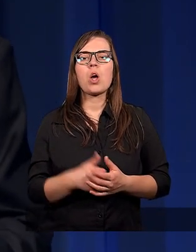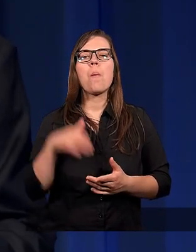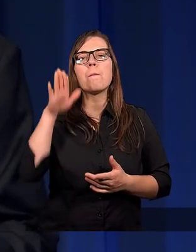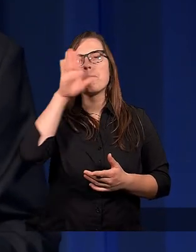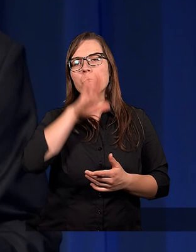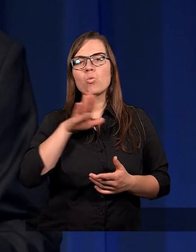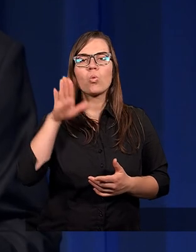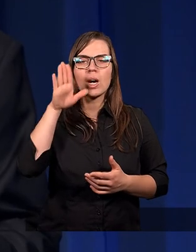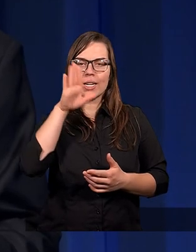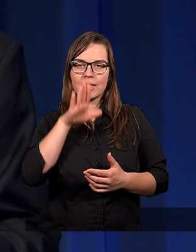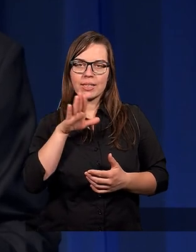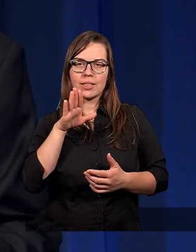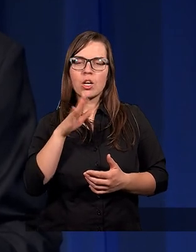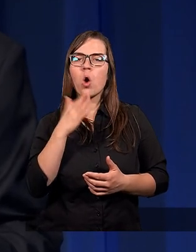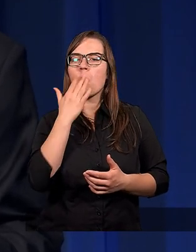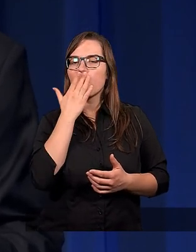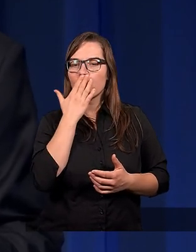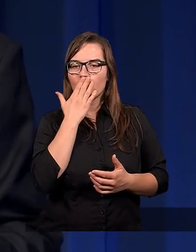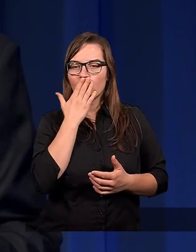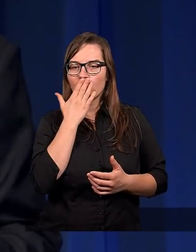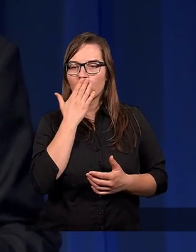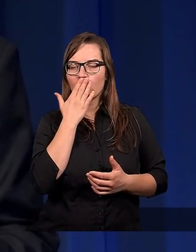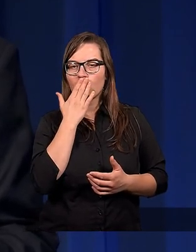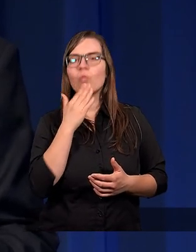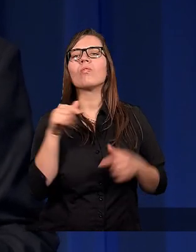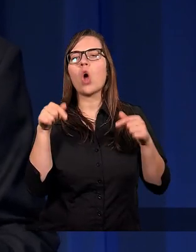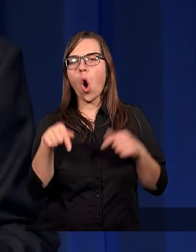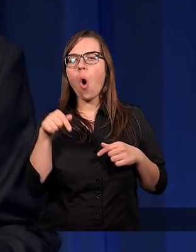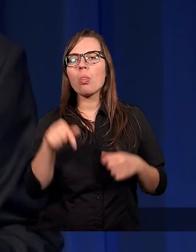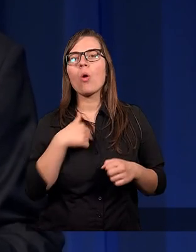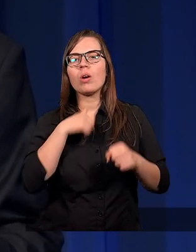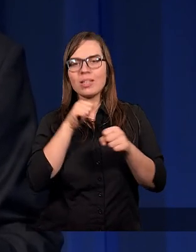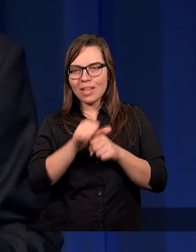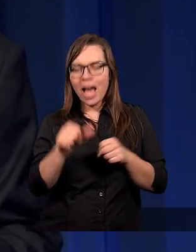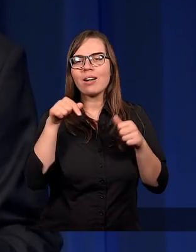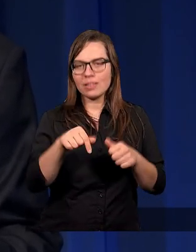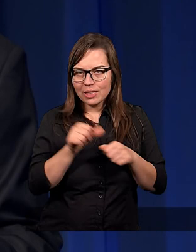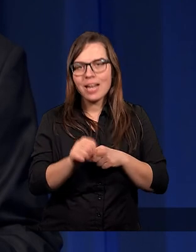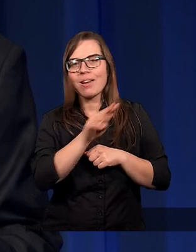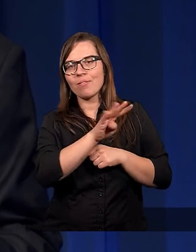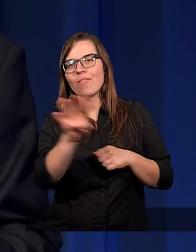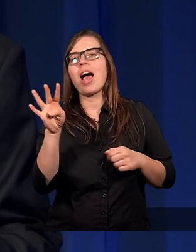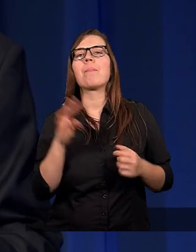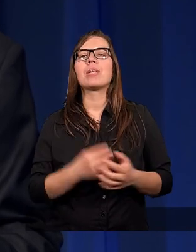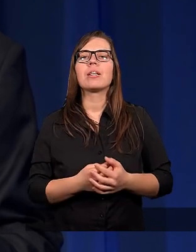Bóg mówi, oto jestem. Jestem z wami.